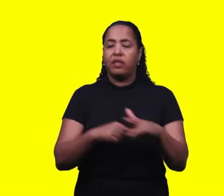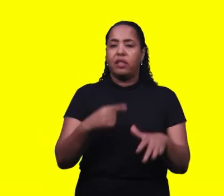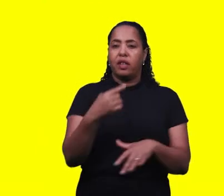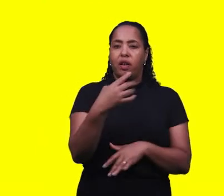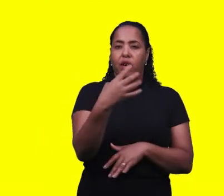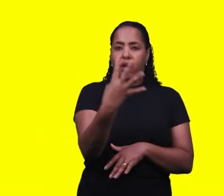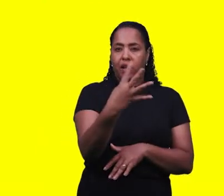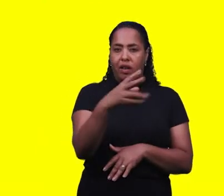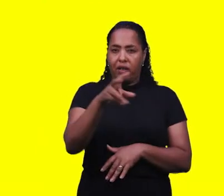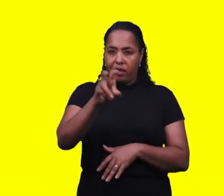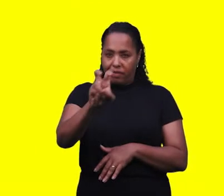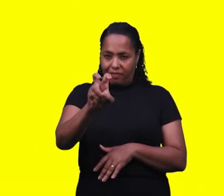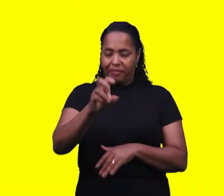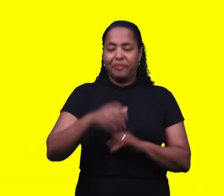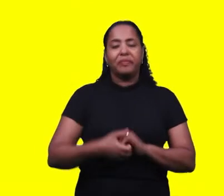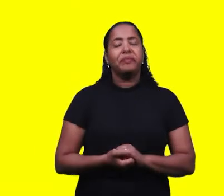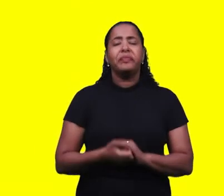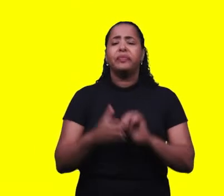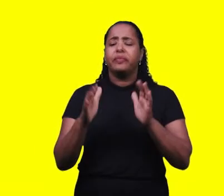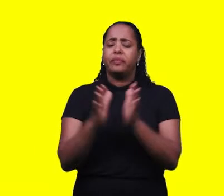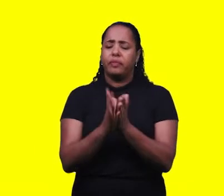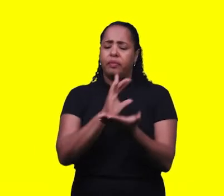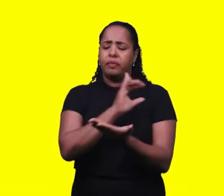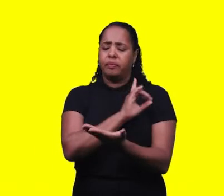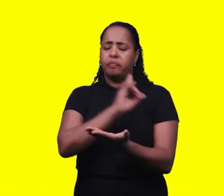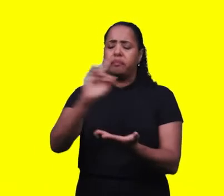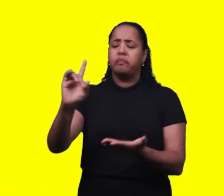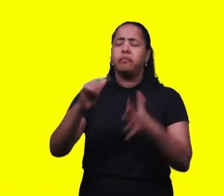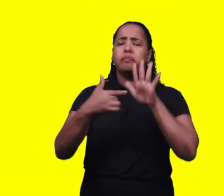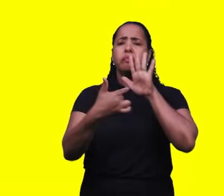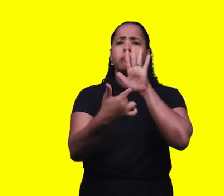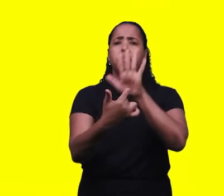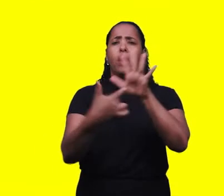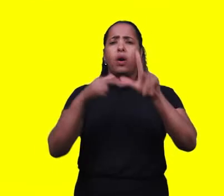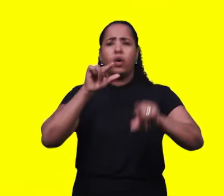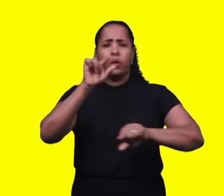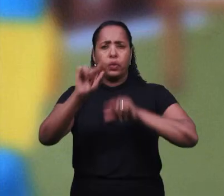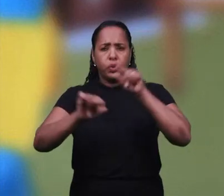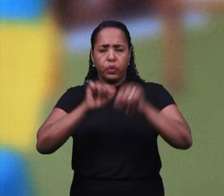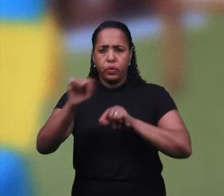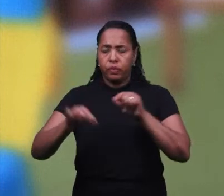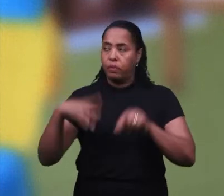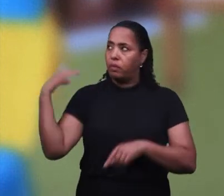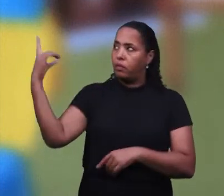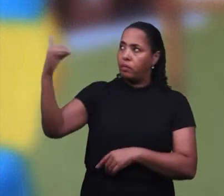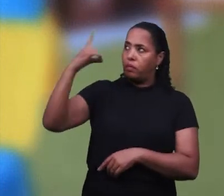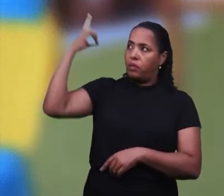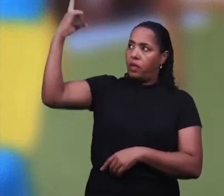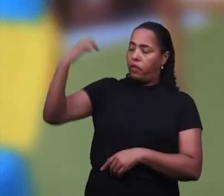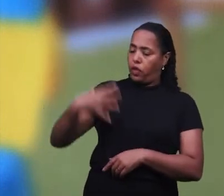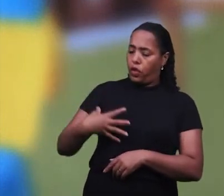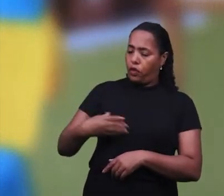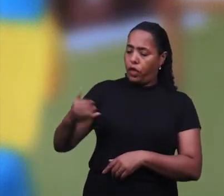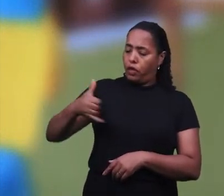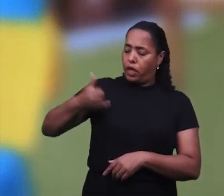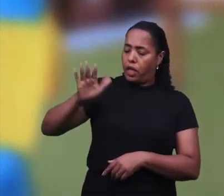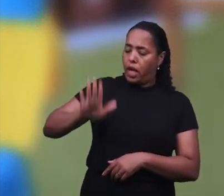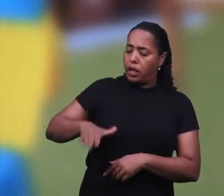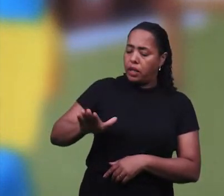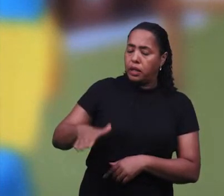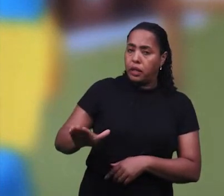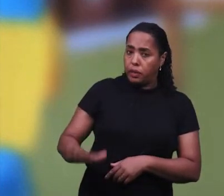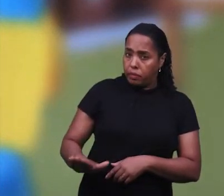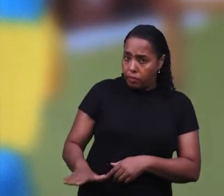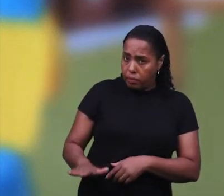chapitre 17, verset 45. La parole de Dieu nous dit que David, il était le fils plus